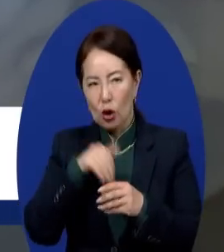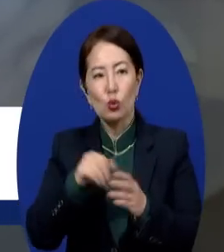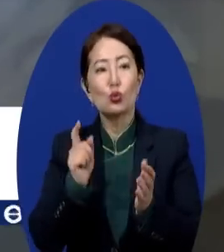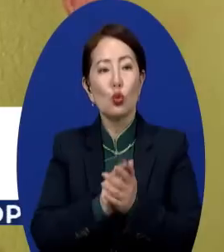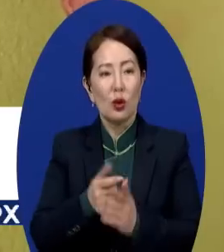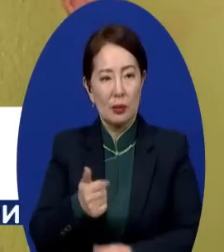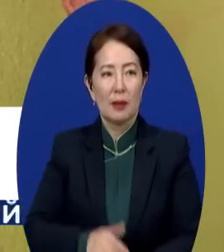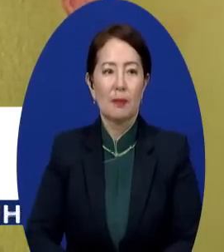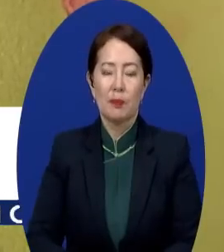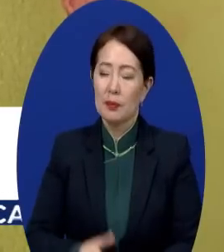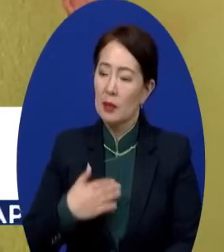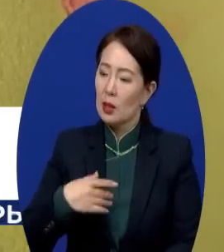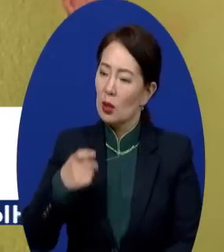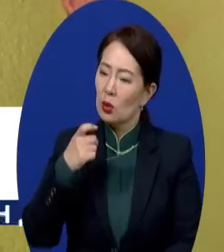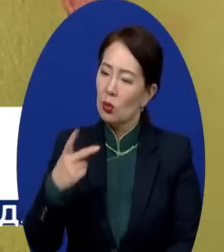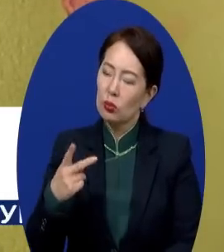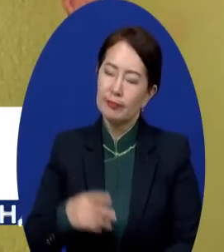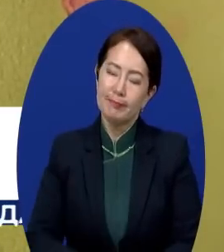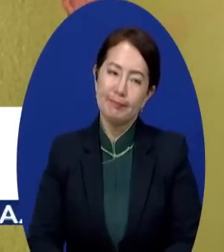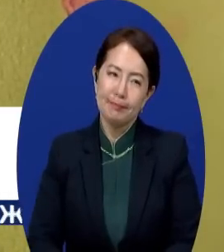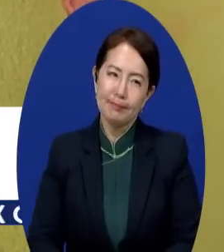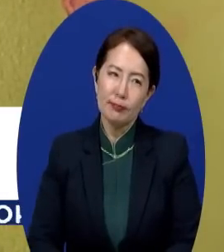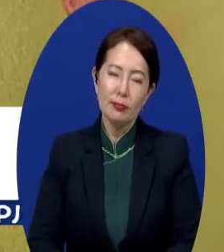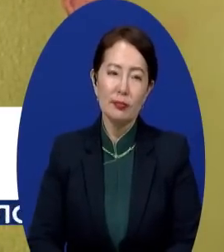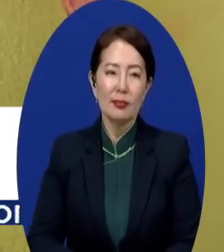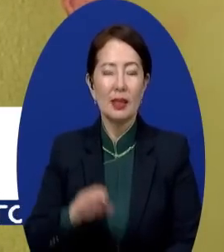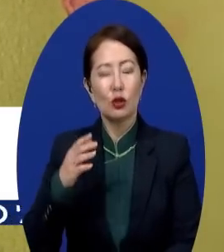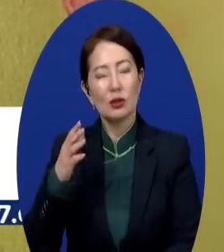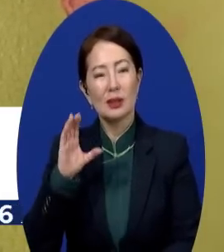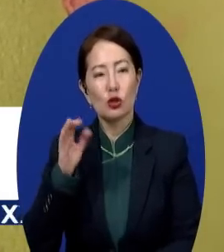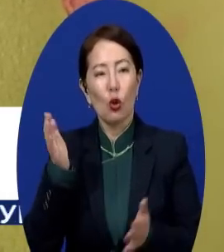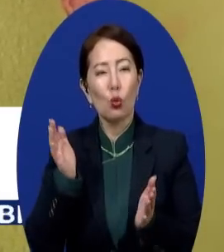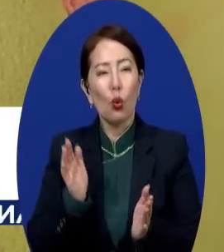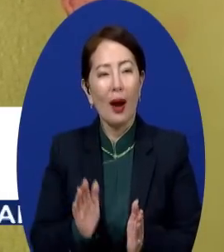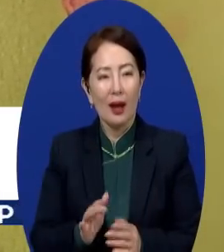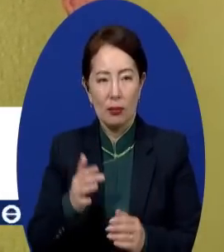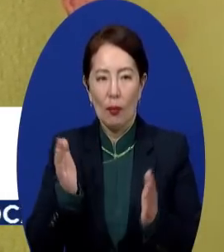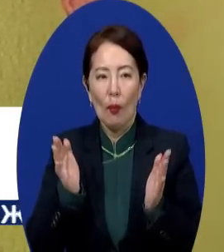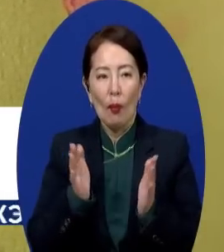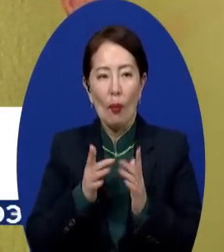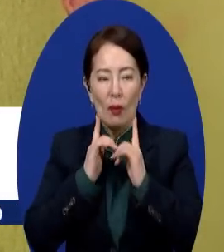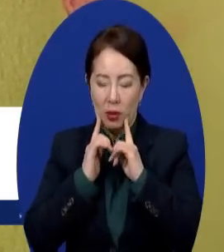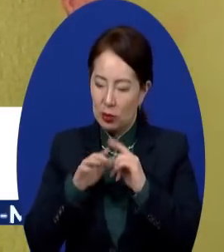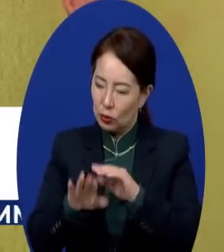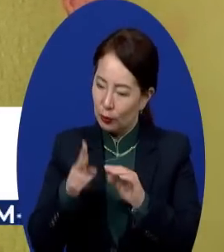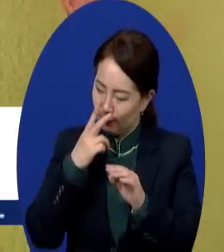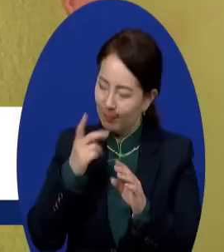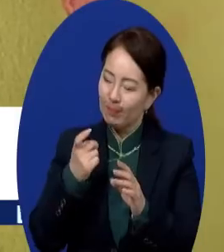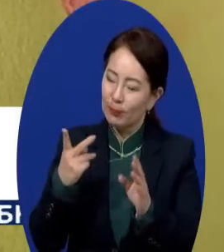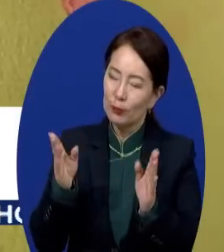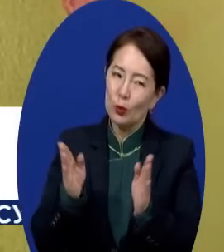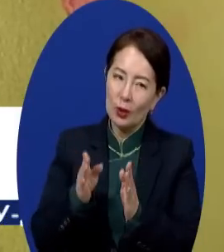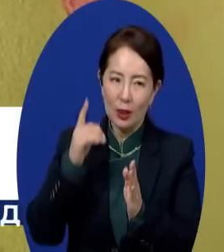Тэгээ хүүминь сүүлийн нөгөө нэг саруудад нэг жоохон тураад ирсэн. Тэгэл за манай өвч турж байгаа юм байна да